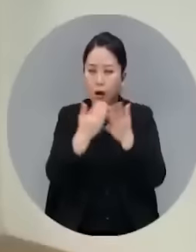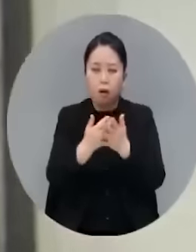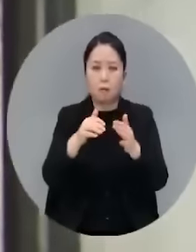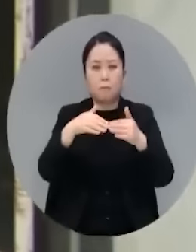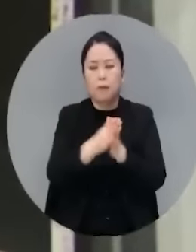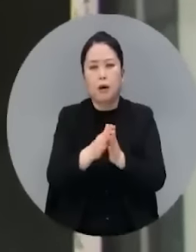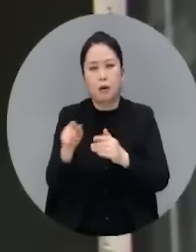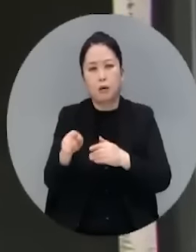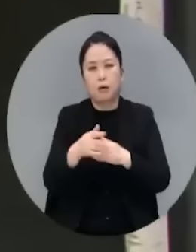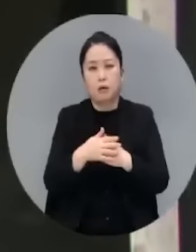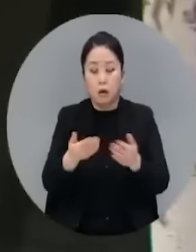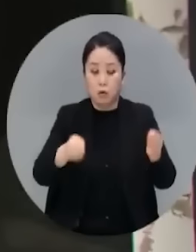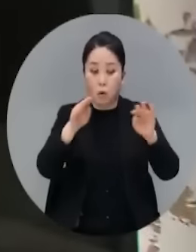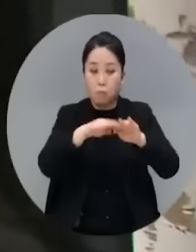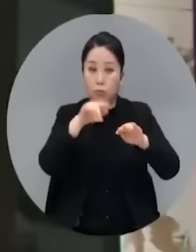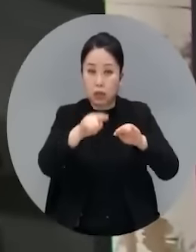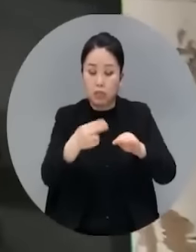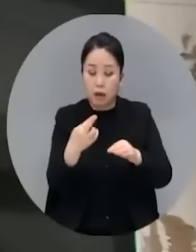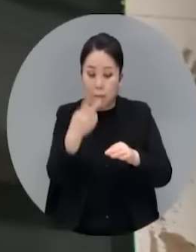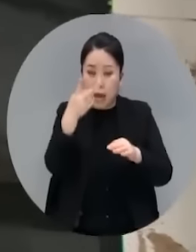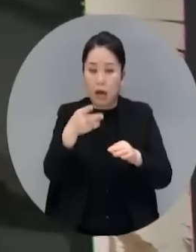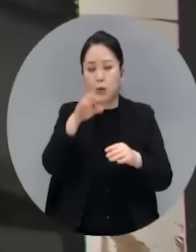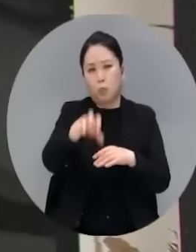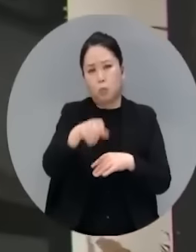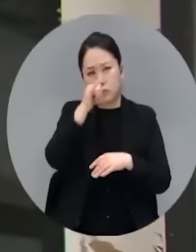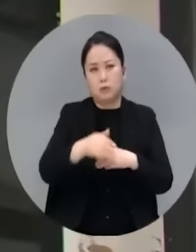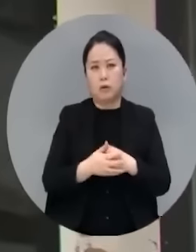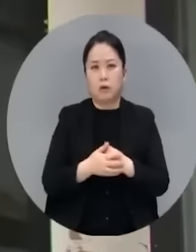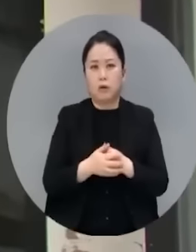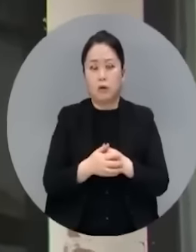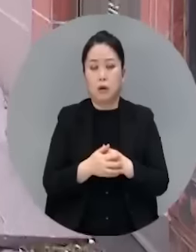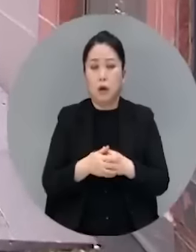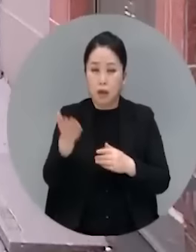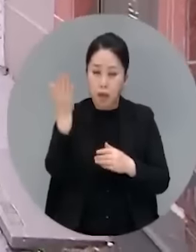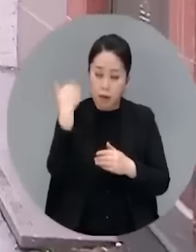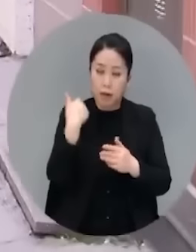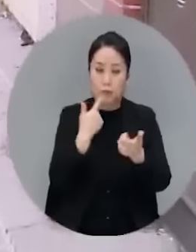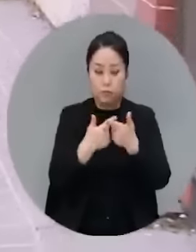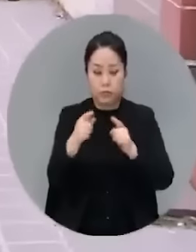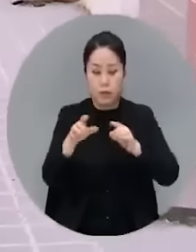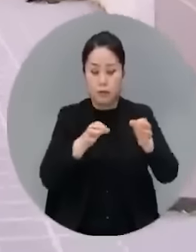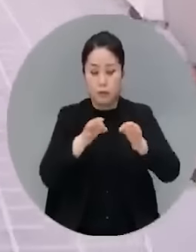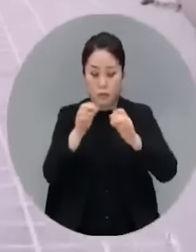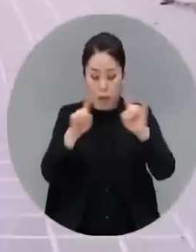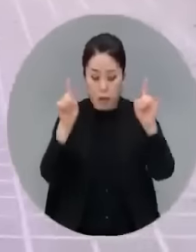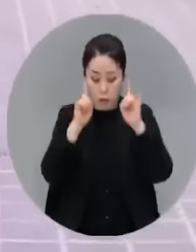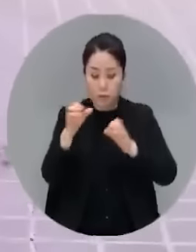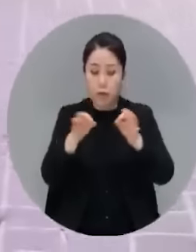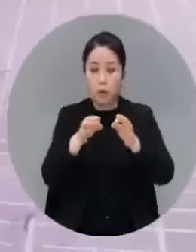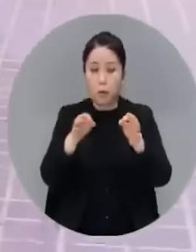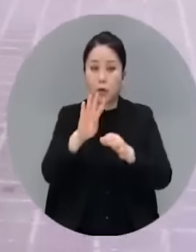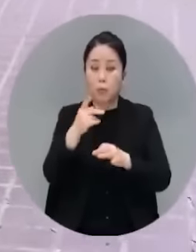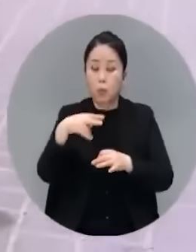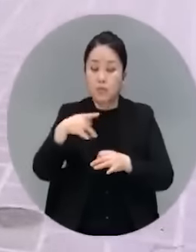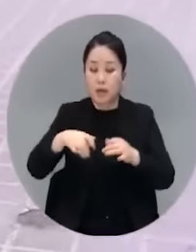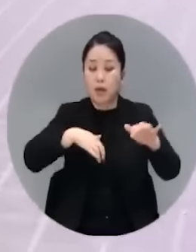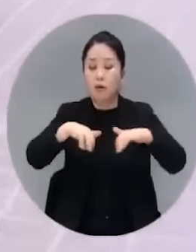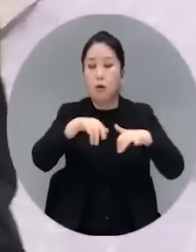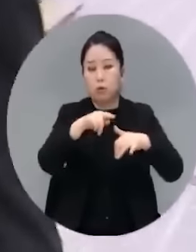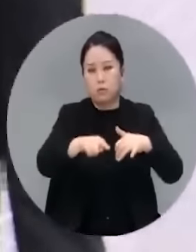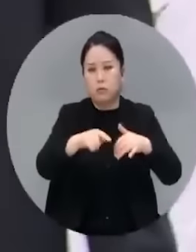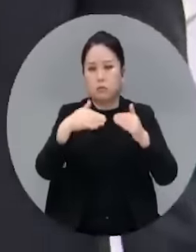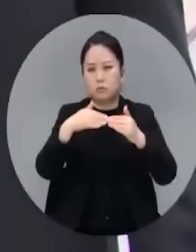비워졌습니다. 건물 한 채가 모두 공실인 곳도 있습니다. 과거 부산대 상권의 핵심이었던 보세거리입니다. 지금은 이렇게